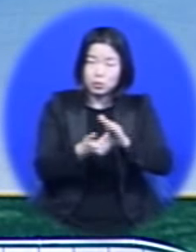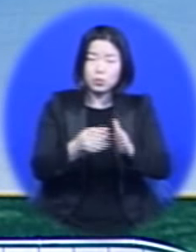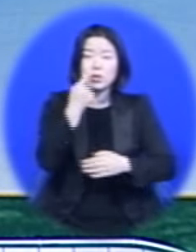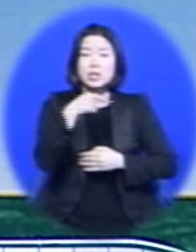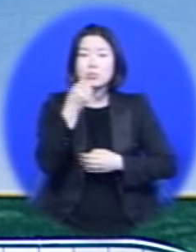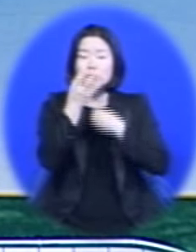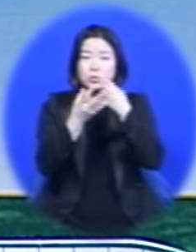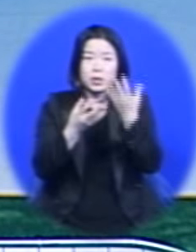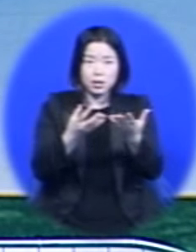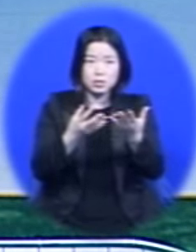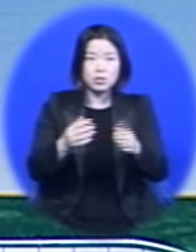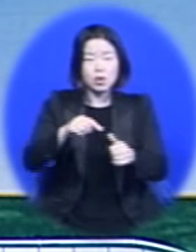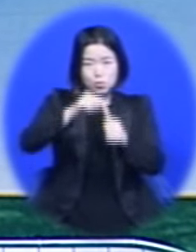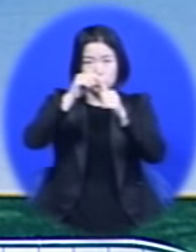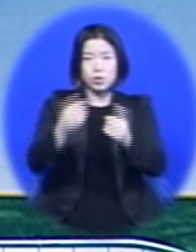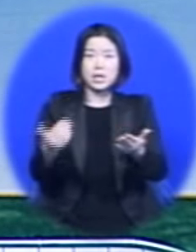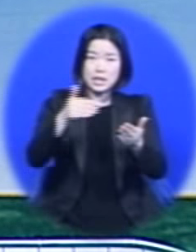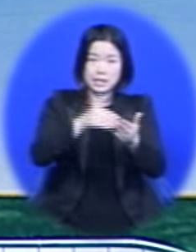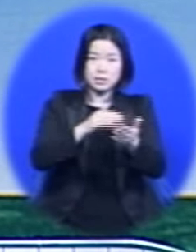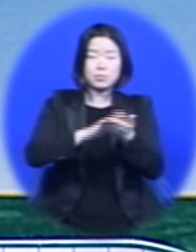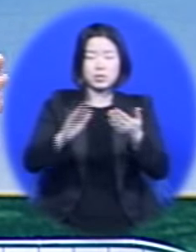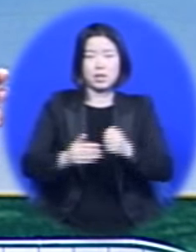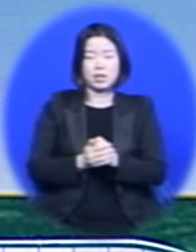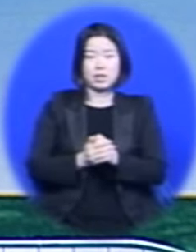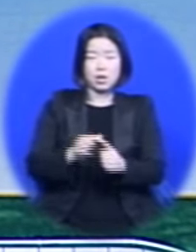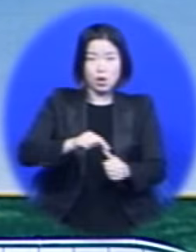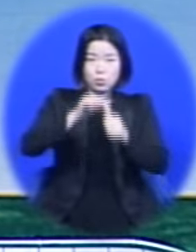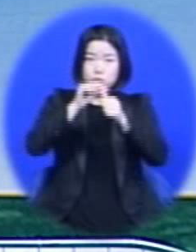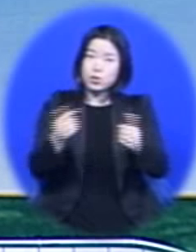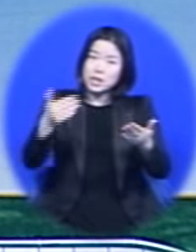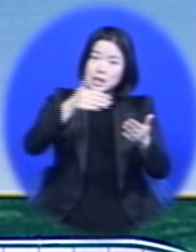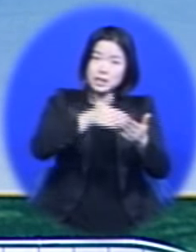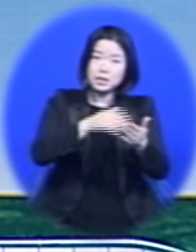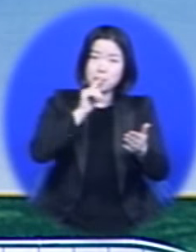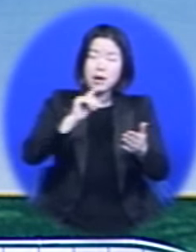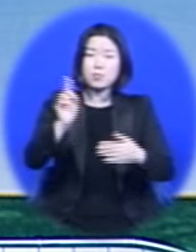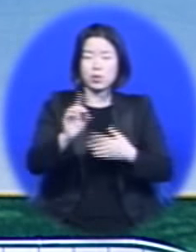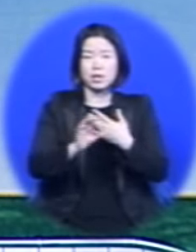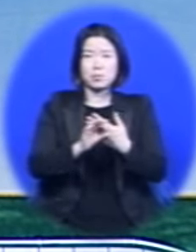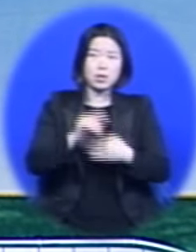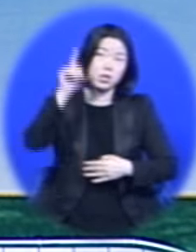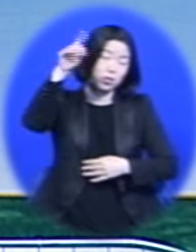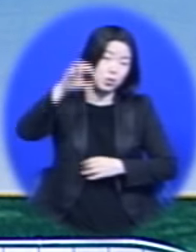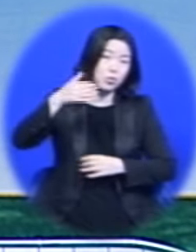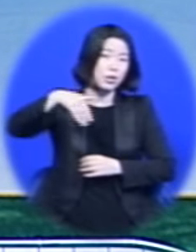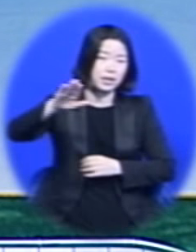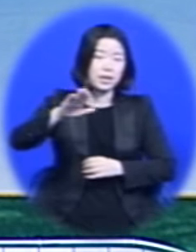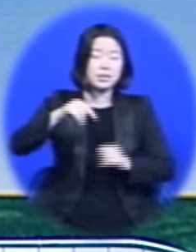고백해서 구원에 이릅니다. 여기 구원에 이른다고 하는 말은 천국에 들어간다는